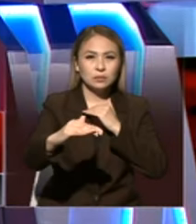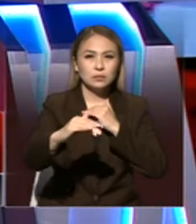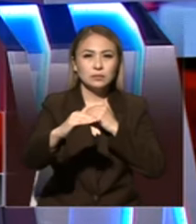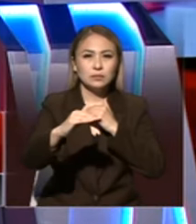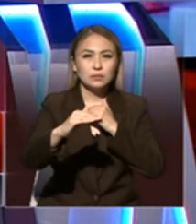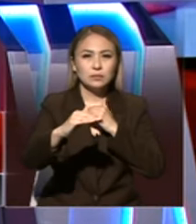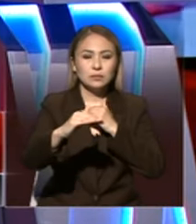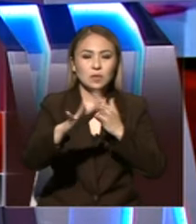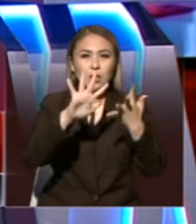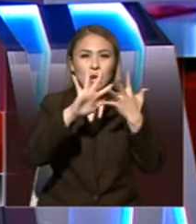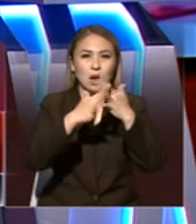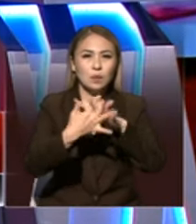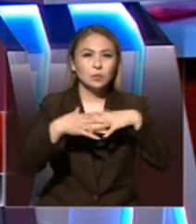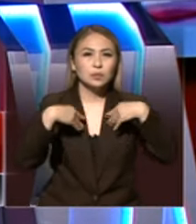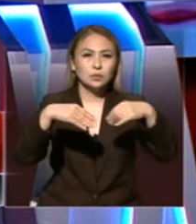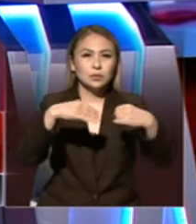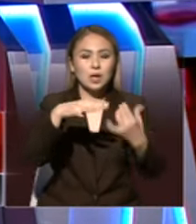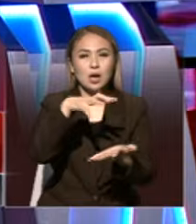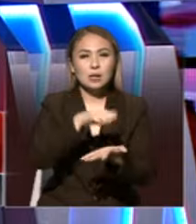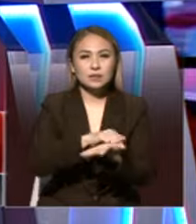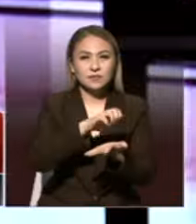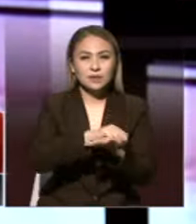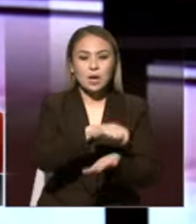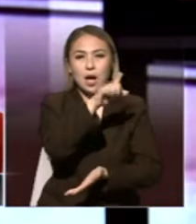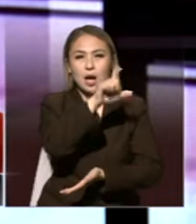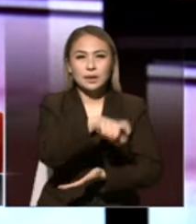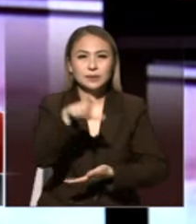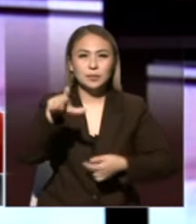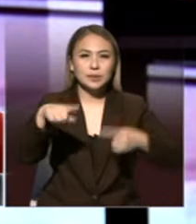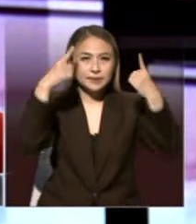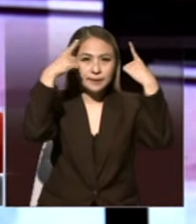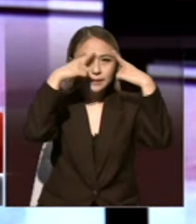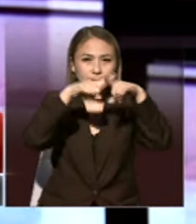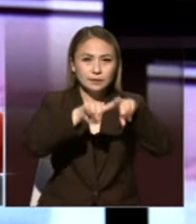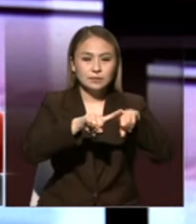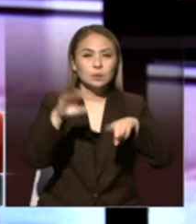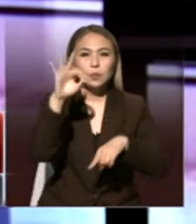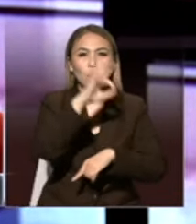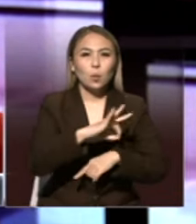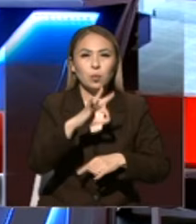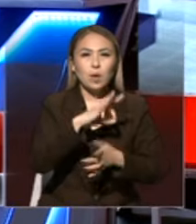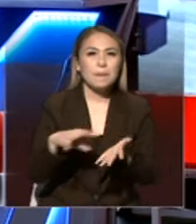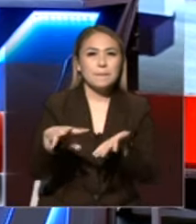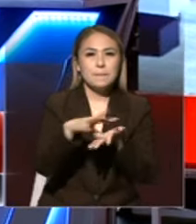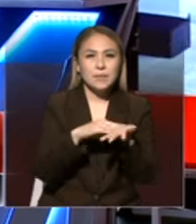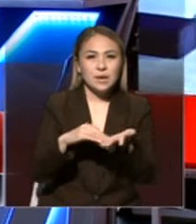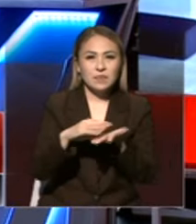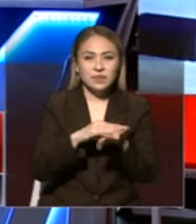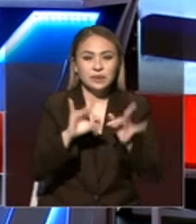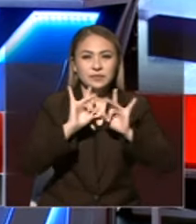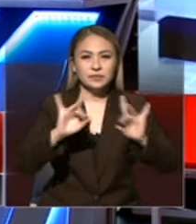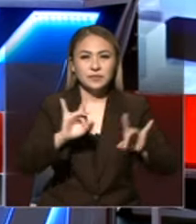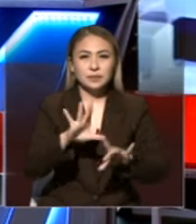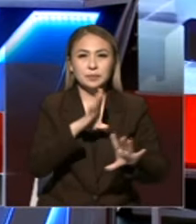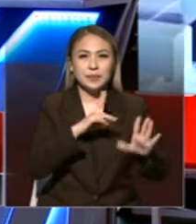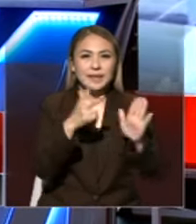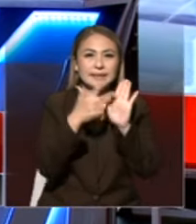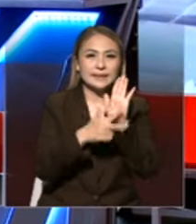отандық жаңағы ауыл шаруашылығымен айналысатын азаматтардың техникасының тозығы жеткендігін тағы да баса қадап айтты. 80%-ға жетті